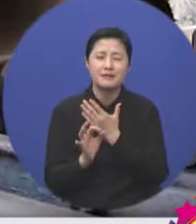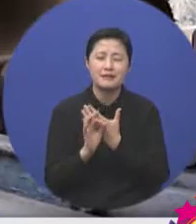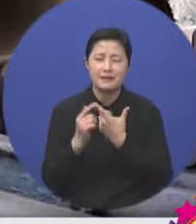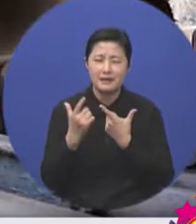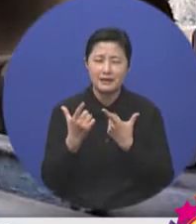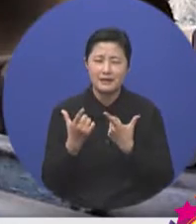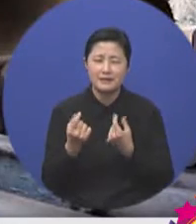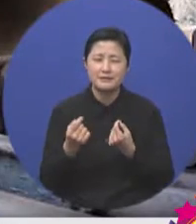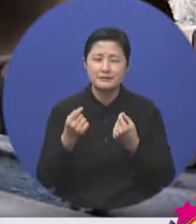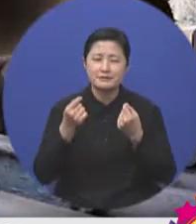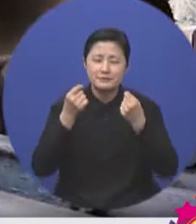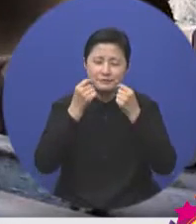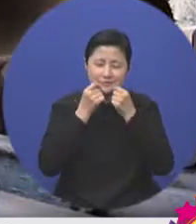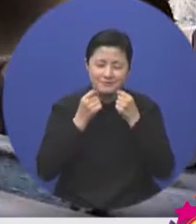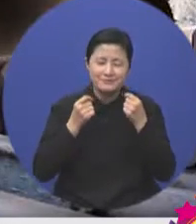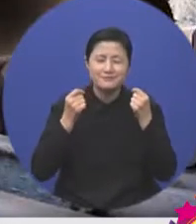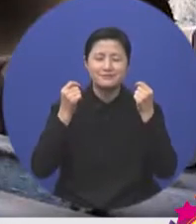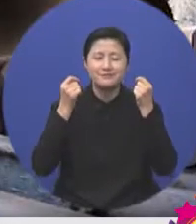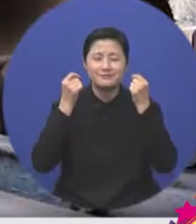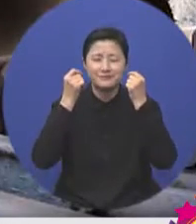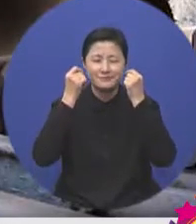피면 같이 웃고